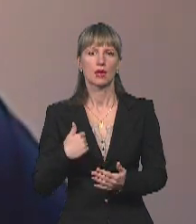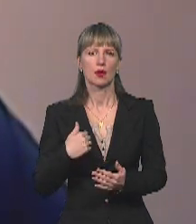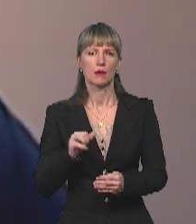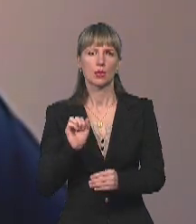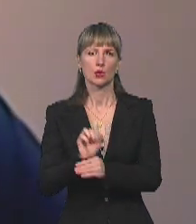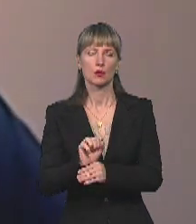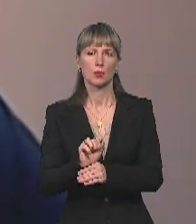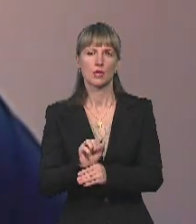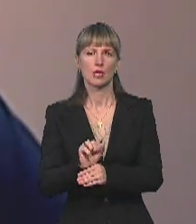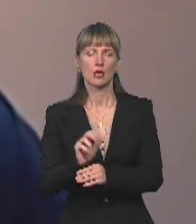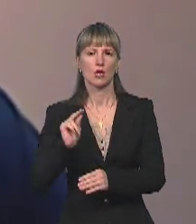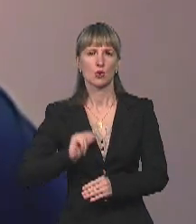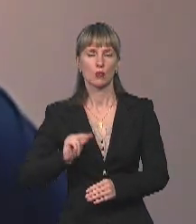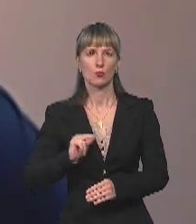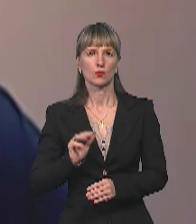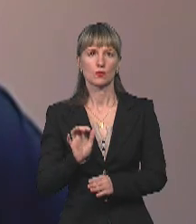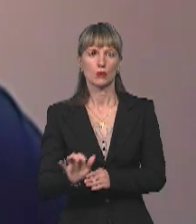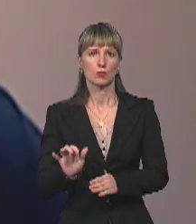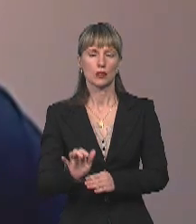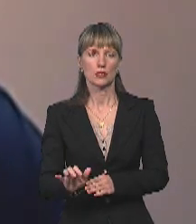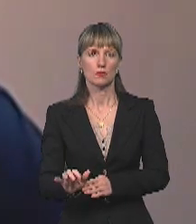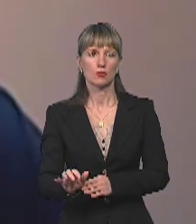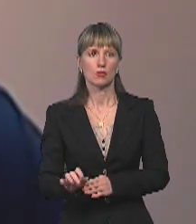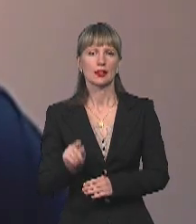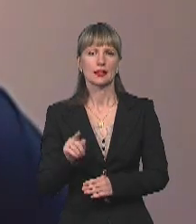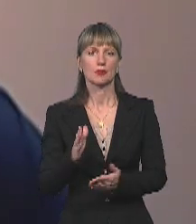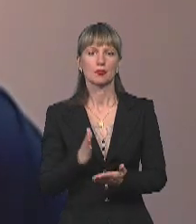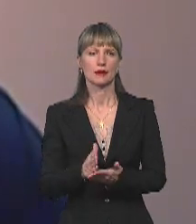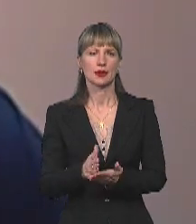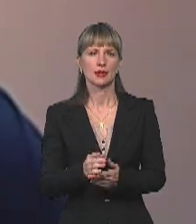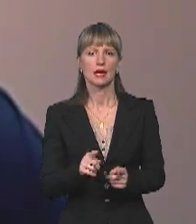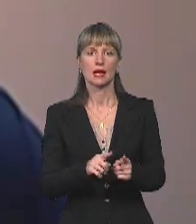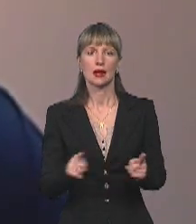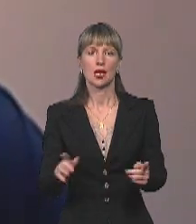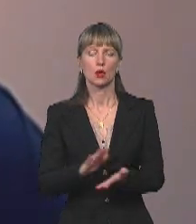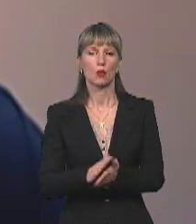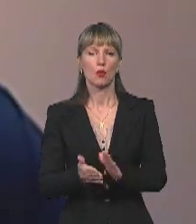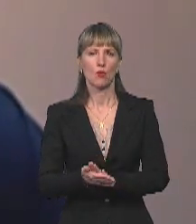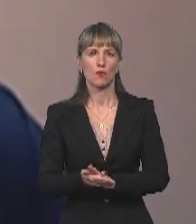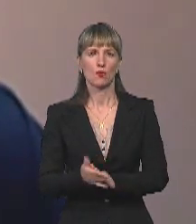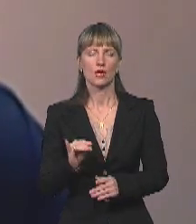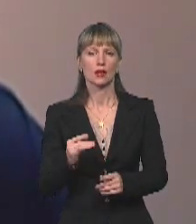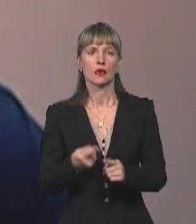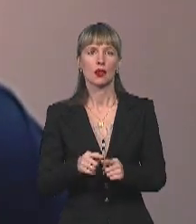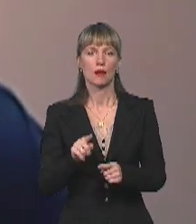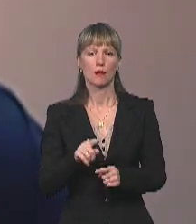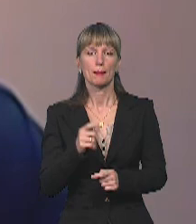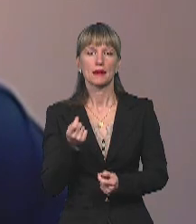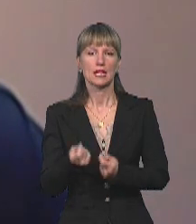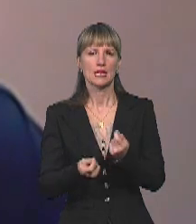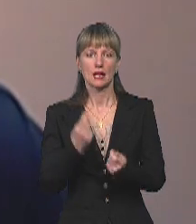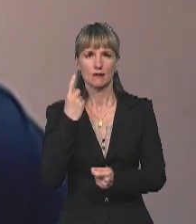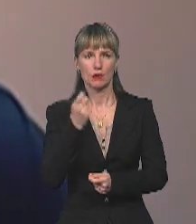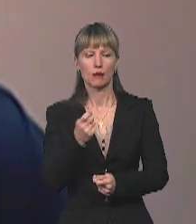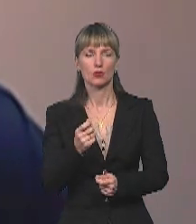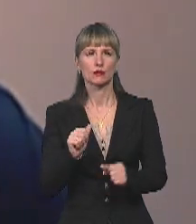взагалі, зупиняє виробництво. Ну, от, ну, там є цілий ряд умов, і тому за більш детальну інформацію,